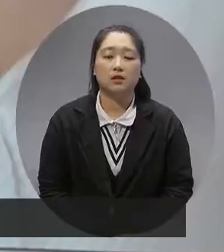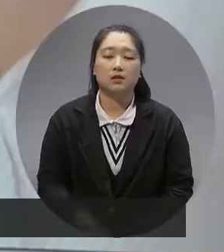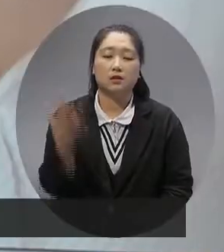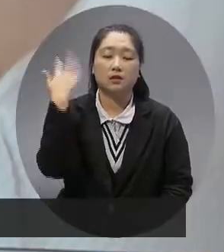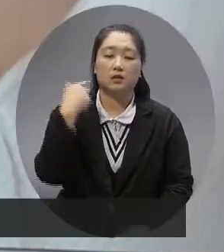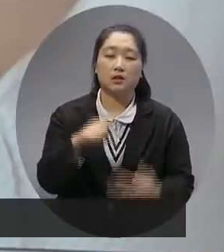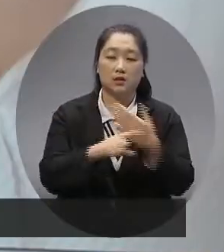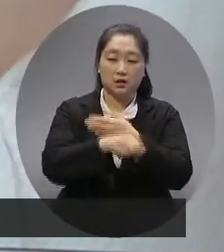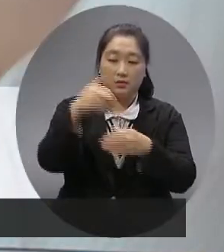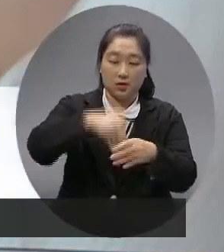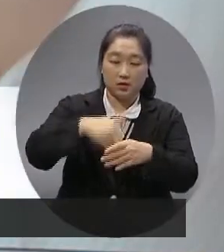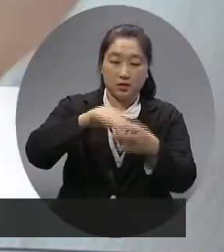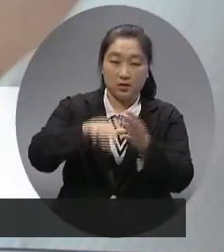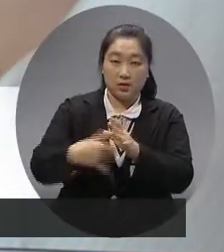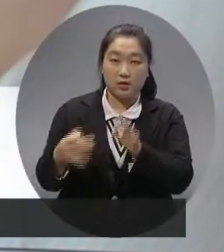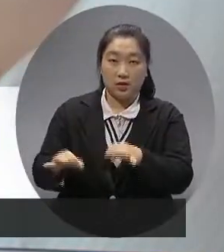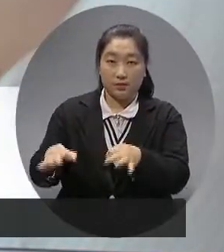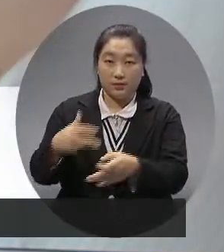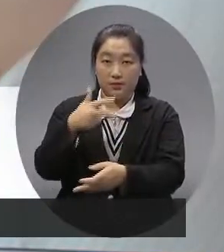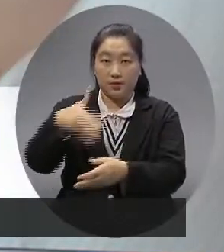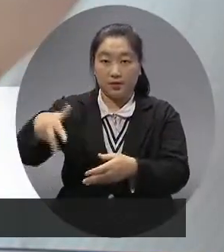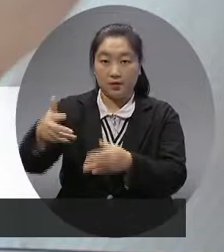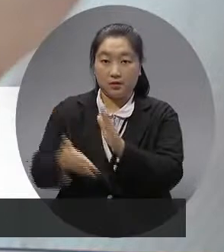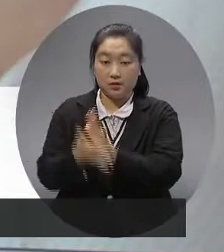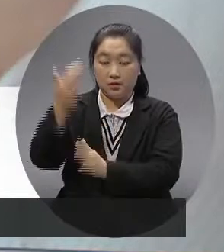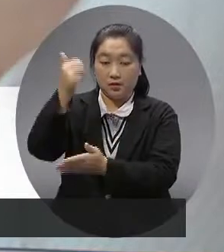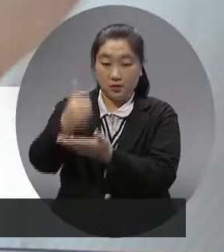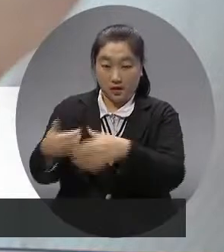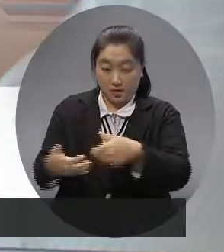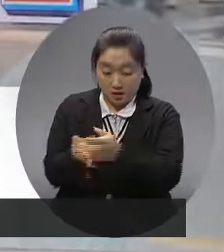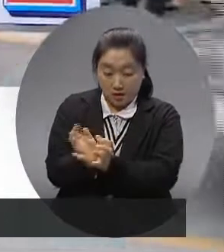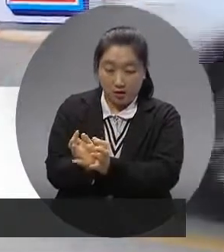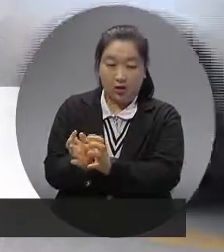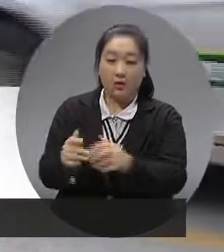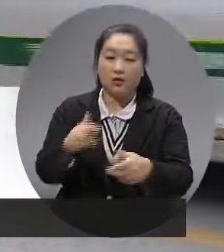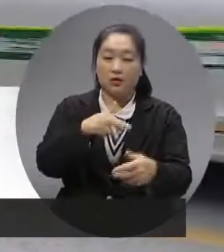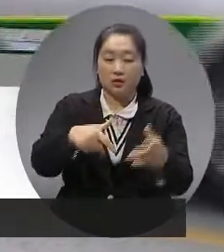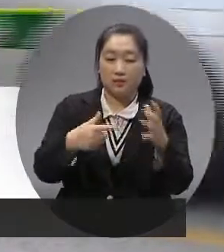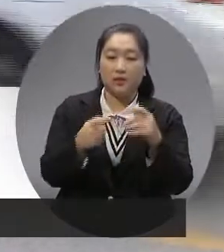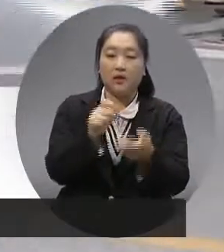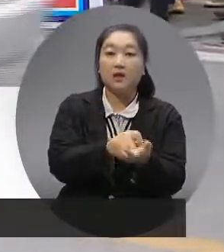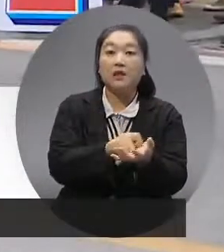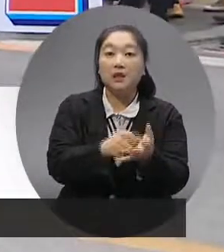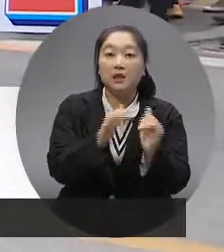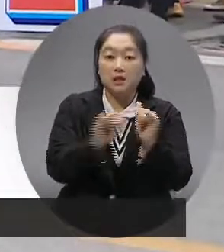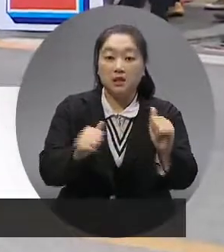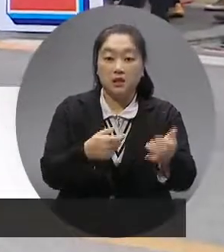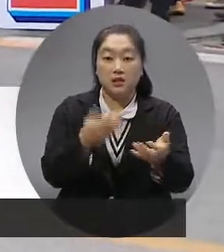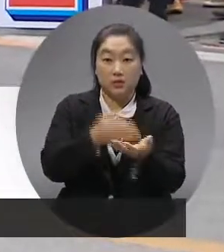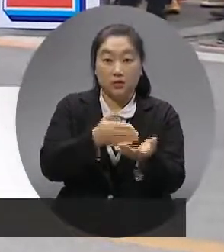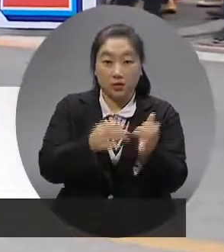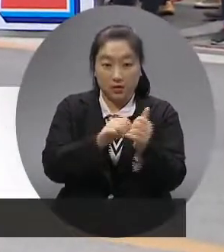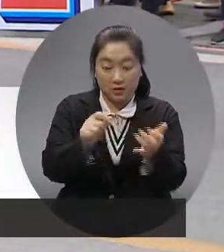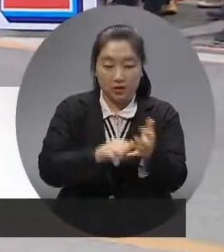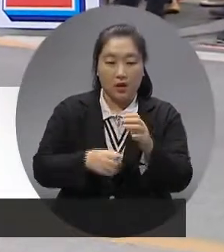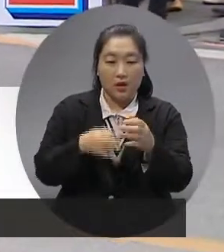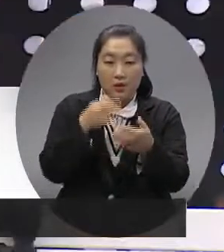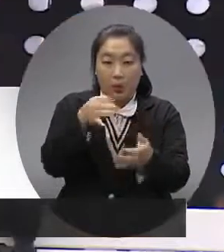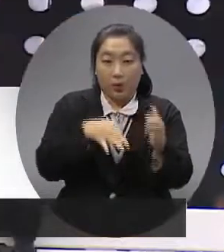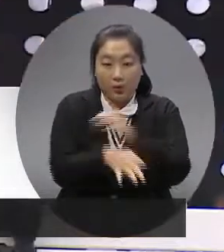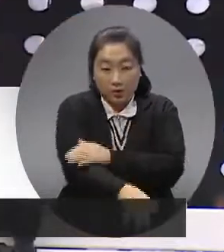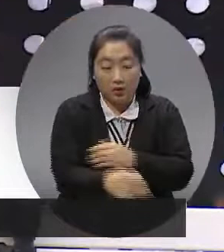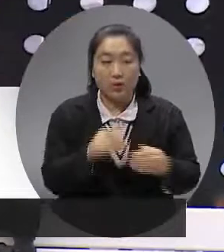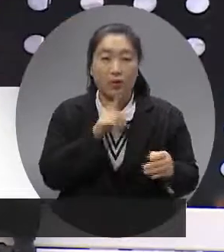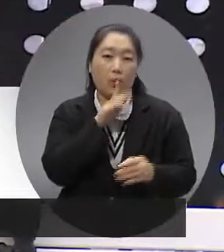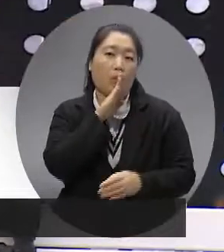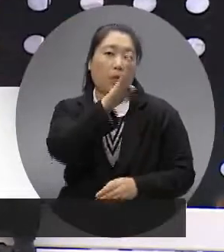지난 지방선거에서 김창규 제천시장 캠프가 제천 지역 일부 매체 기자들에게 금품을 살포했다며 고발된